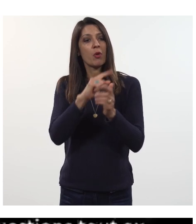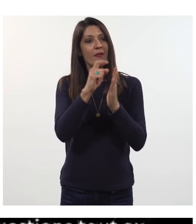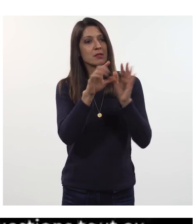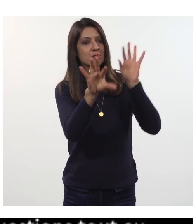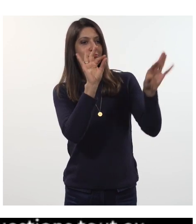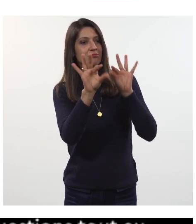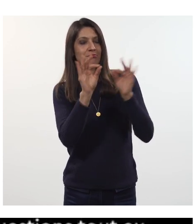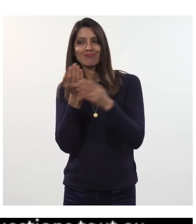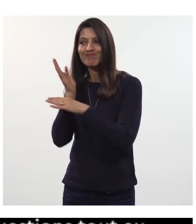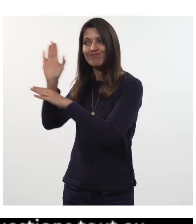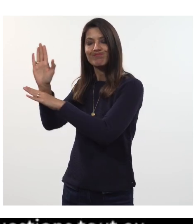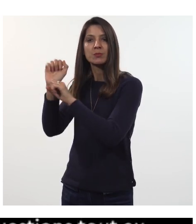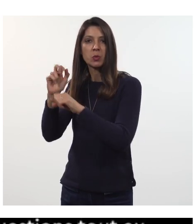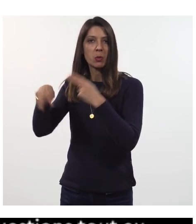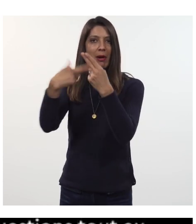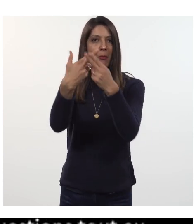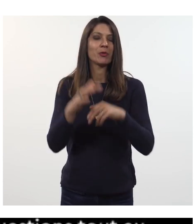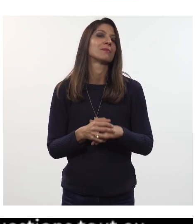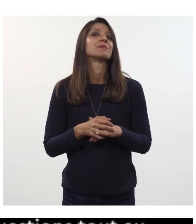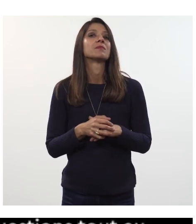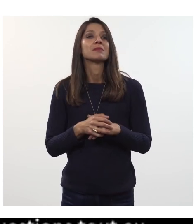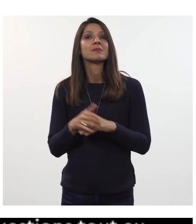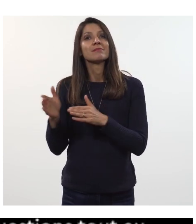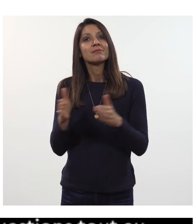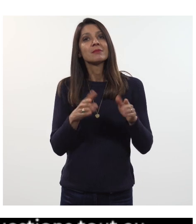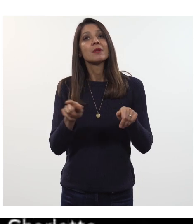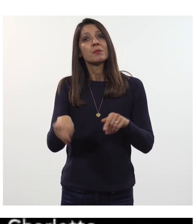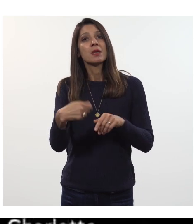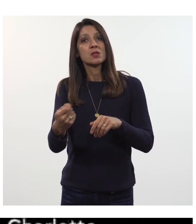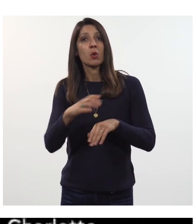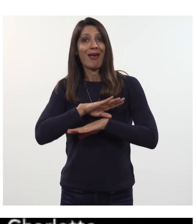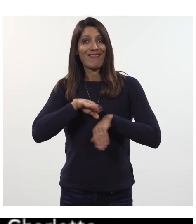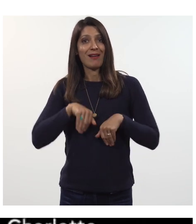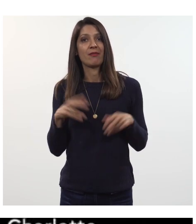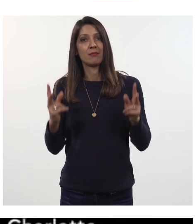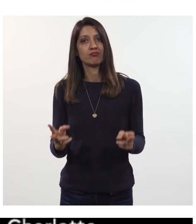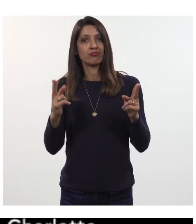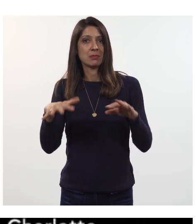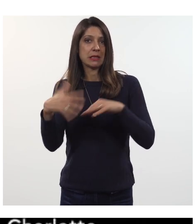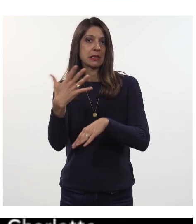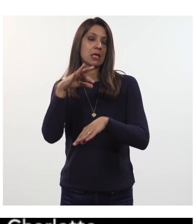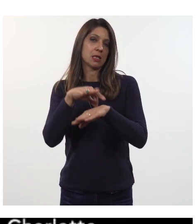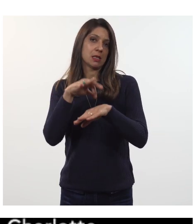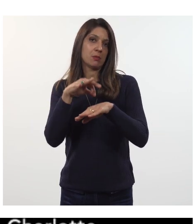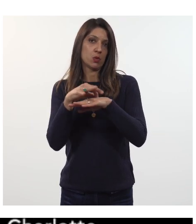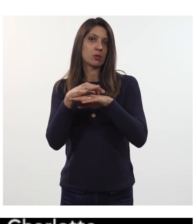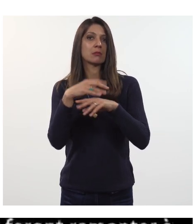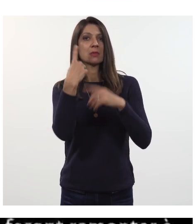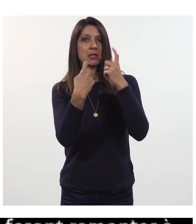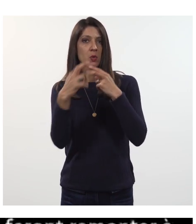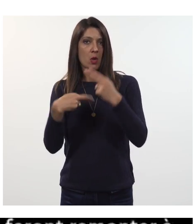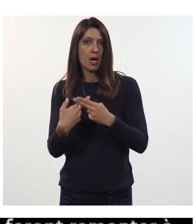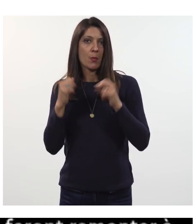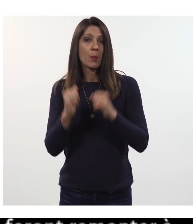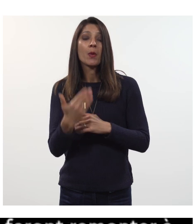avez à nous poser. Nous aurons bien évidemment du temps pour répondre à ces questions, environ 15 minutes à la fin du webinaire. Merci aux